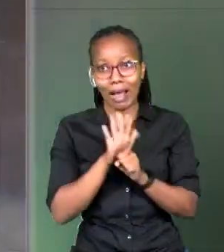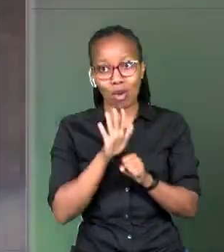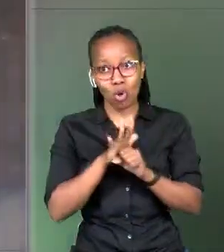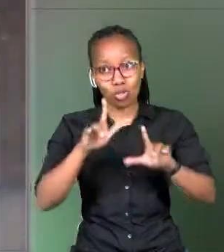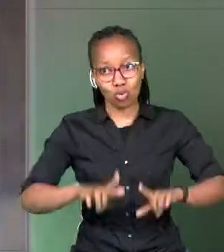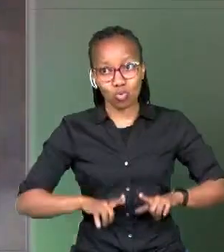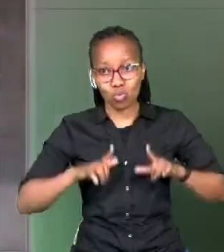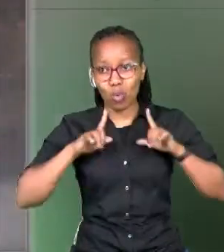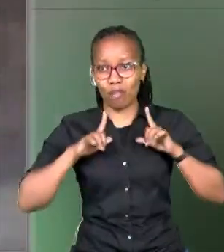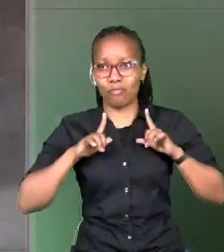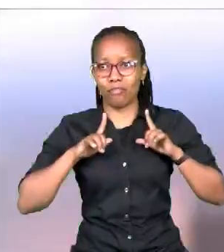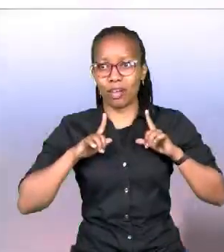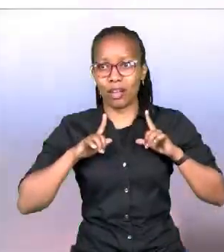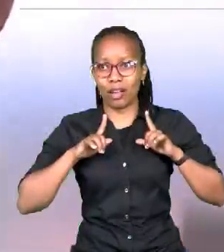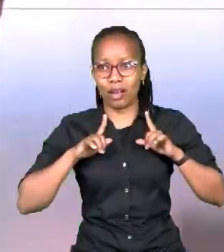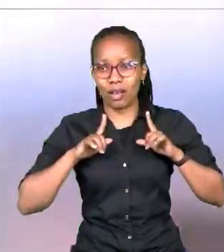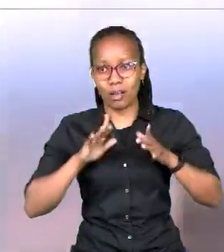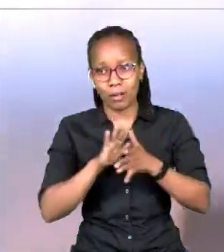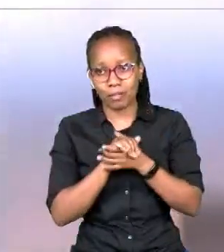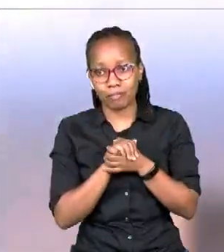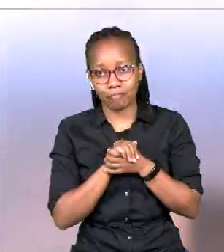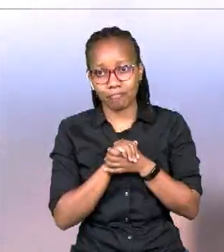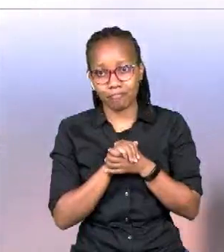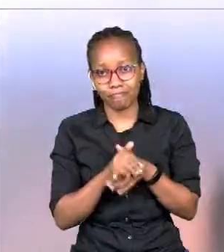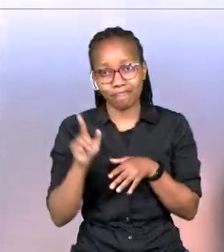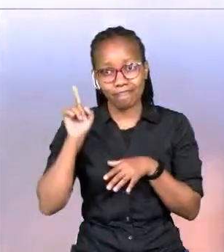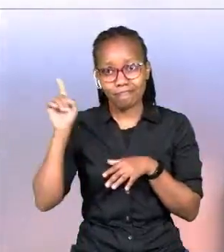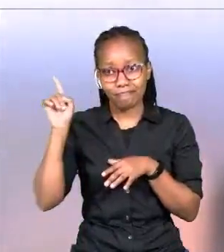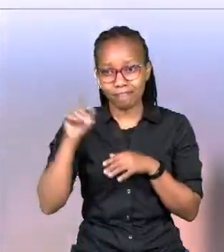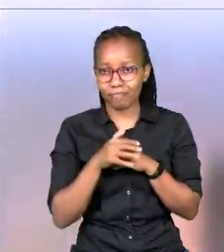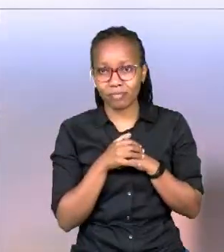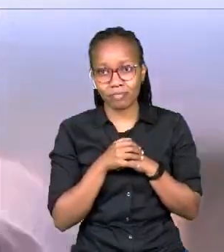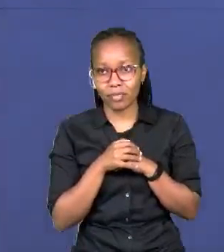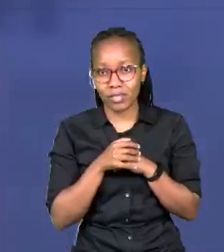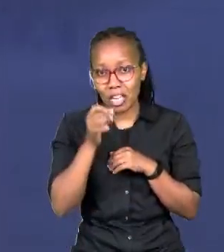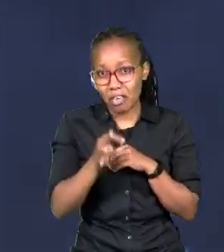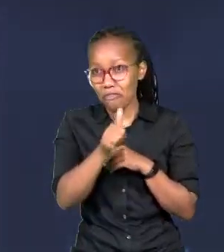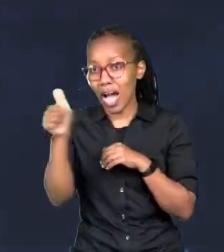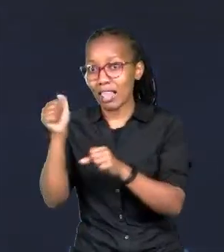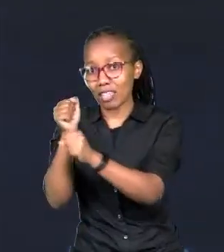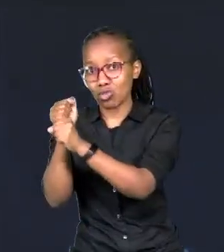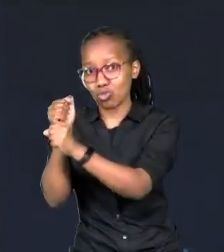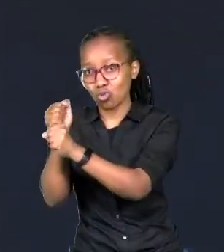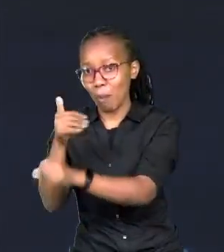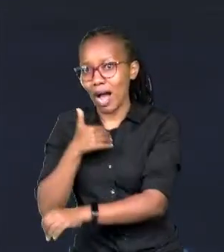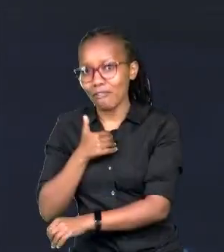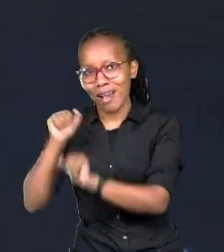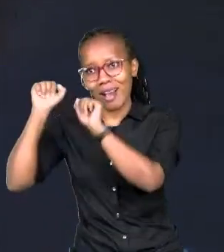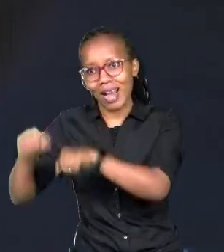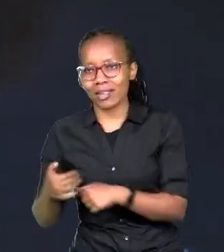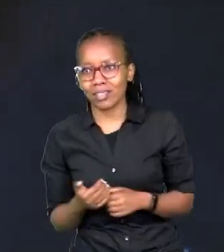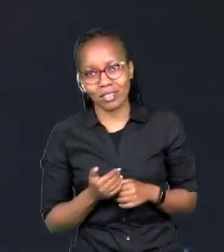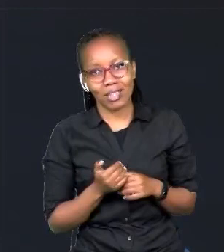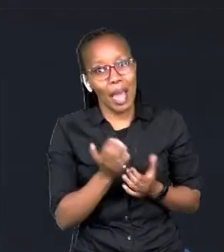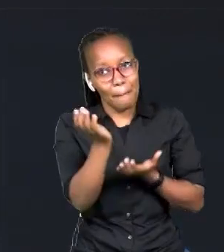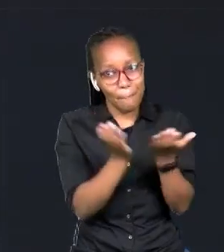the slogan "Work is work." If only they had an option, they say. Naweza fanya biashara nikipata